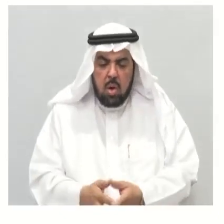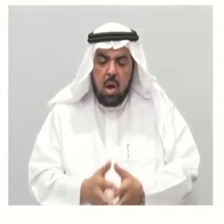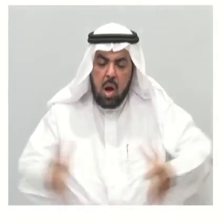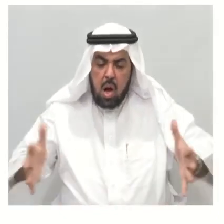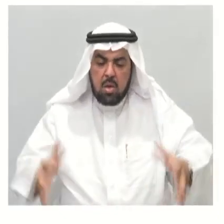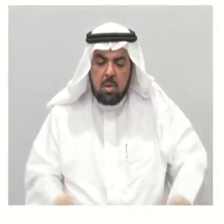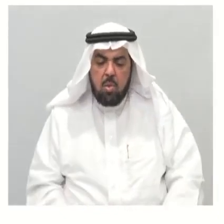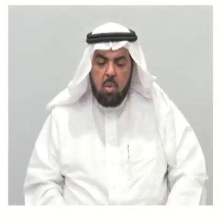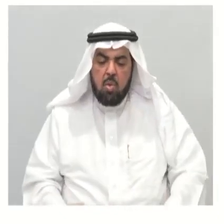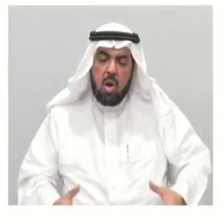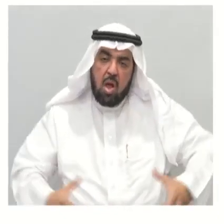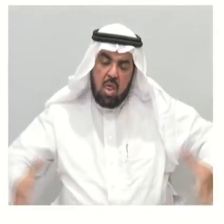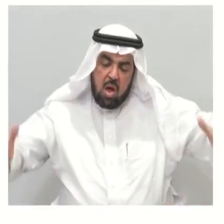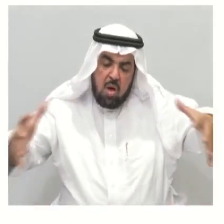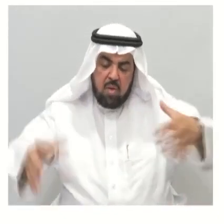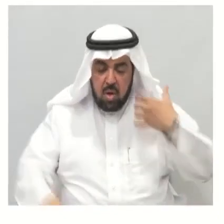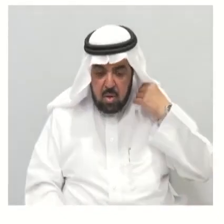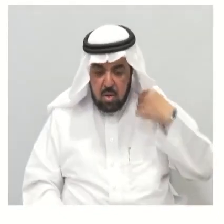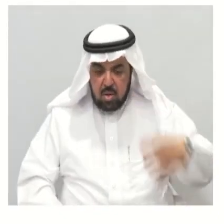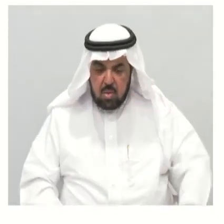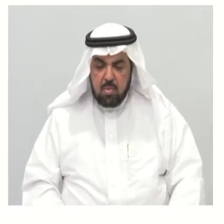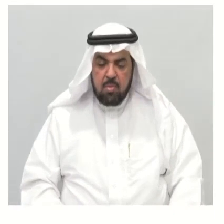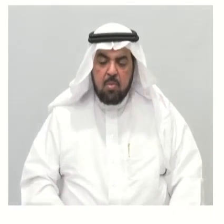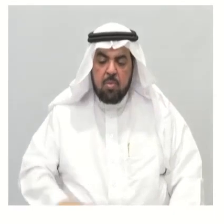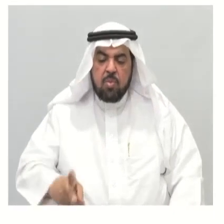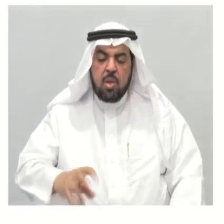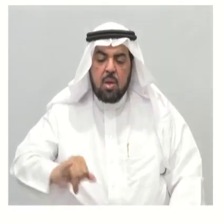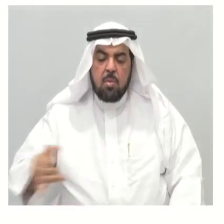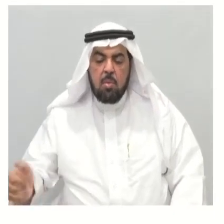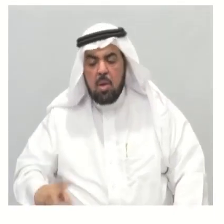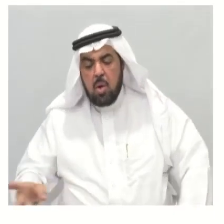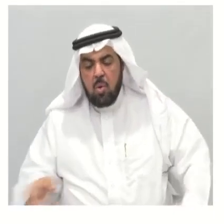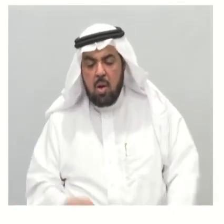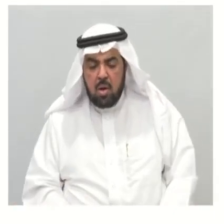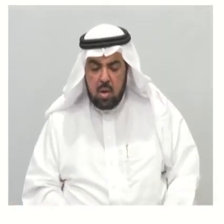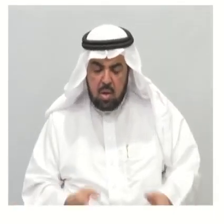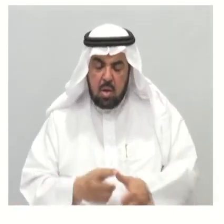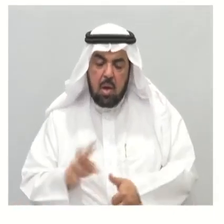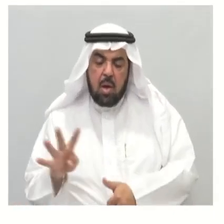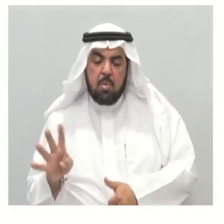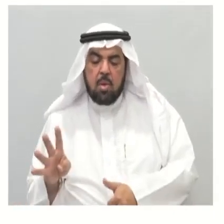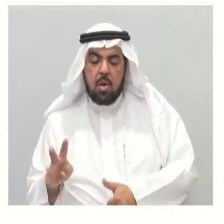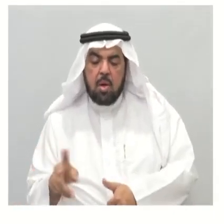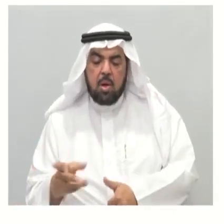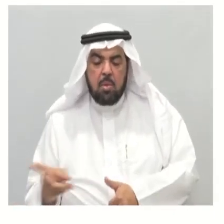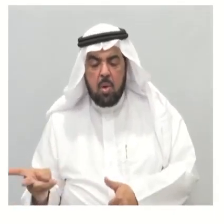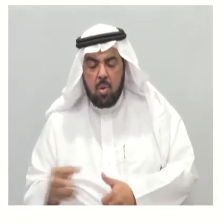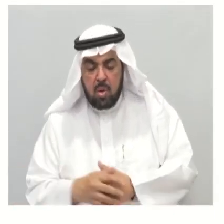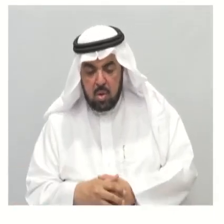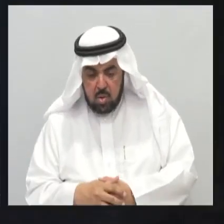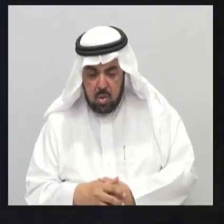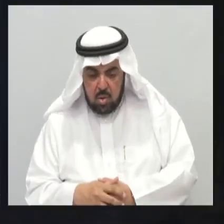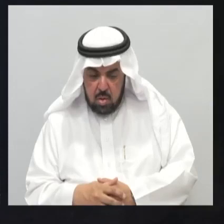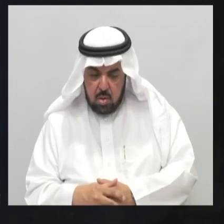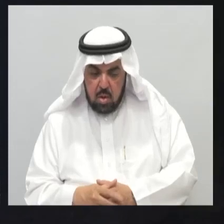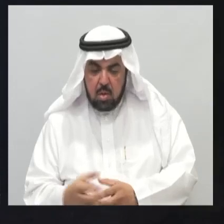الحجم والكثافة. رائعين. كم عدد حالات المادة؟ إنها، ممتاز، 4 حالات. هل يمكنك